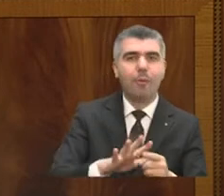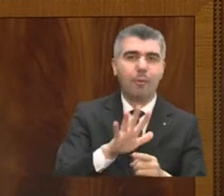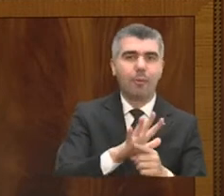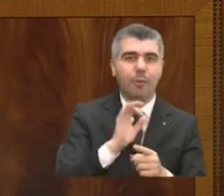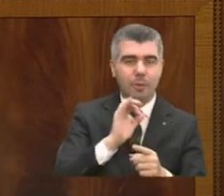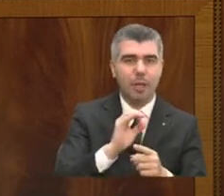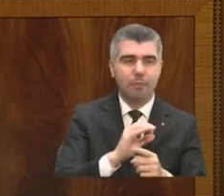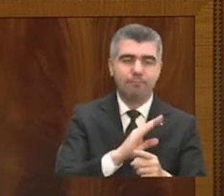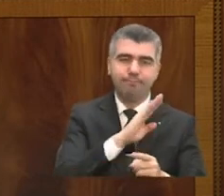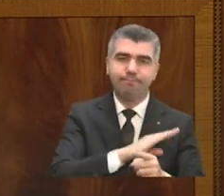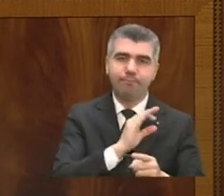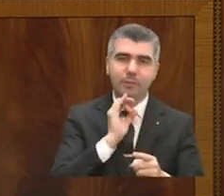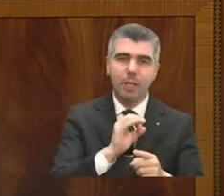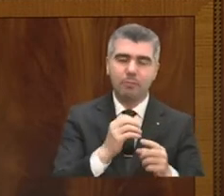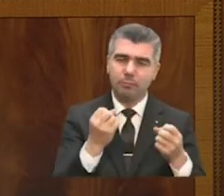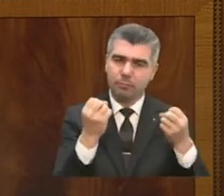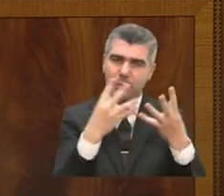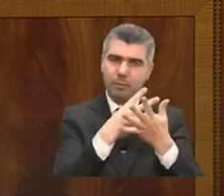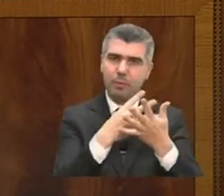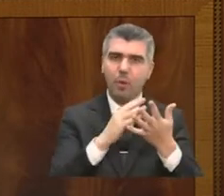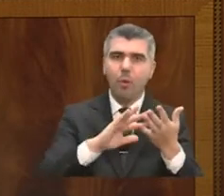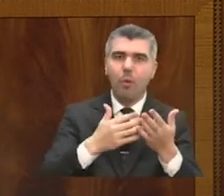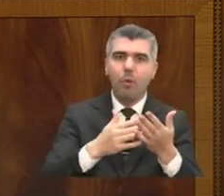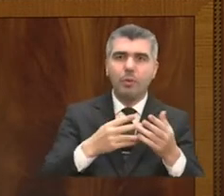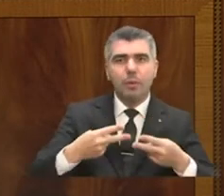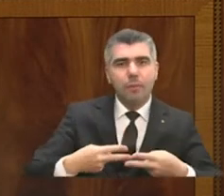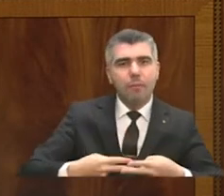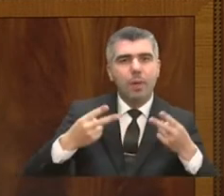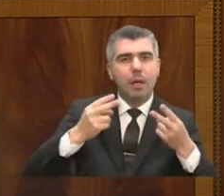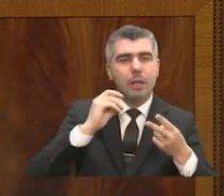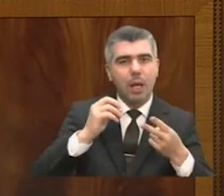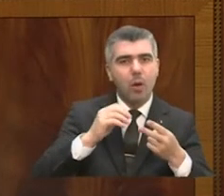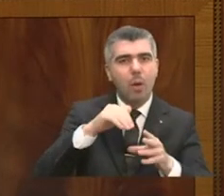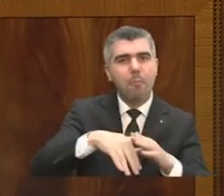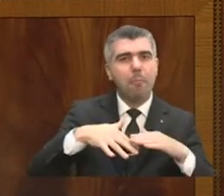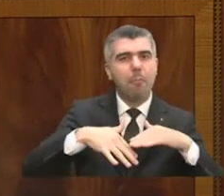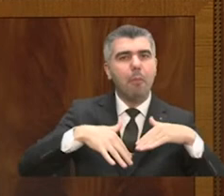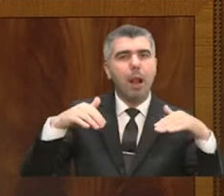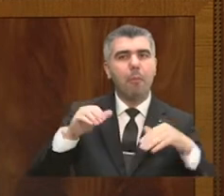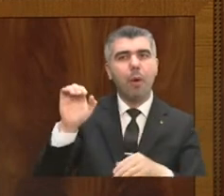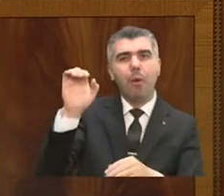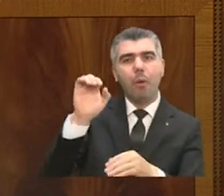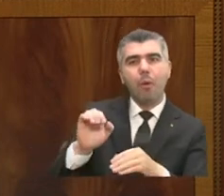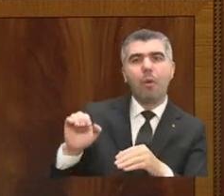nous sommes mécontents et à quel point nous ne comprenons pas